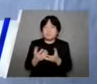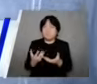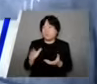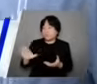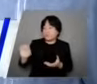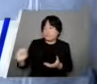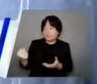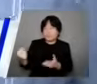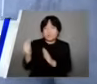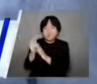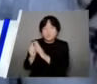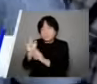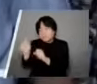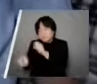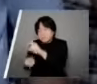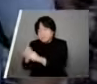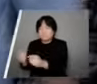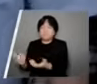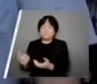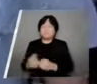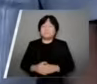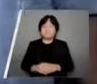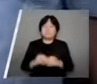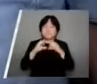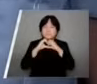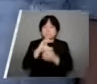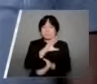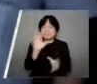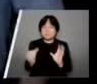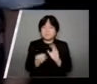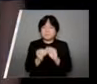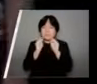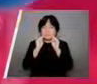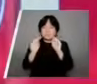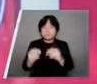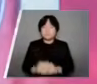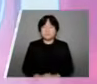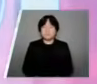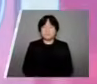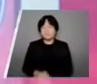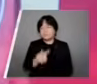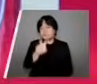Guo. Para sa GMA Integrated News, Sandra Aguinaldo ang inyong saksi.